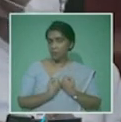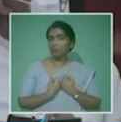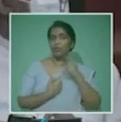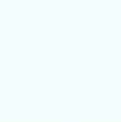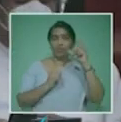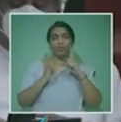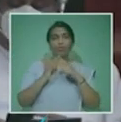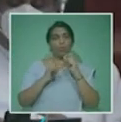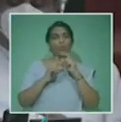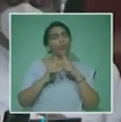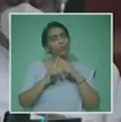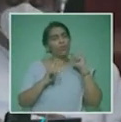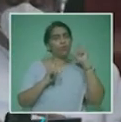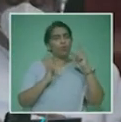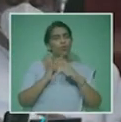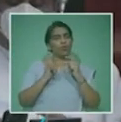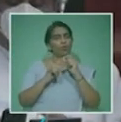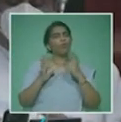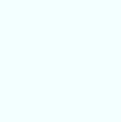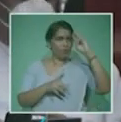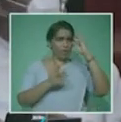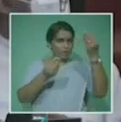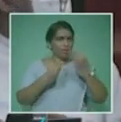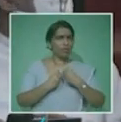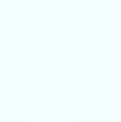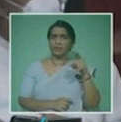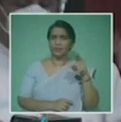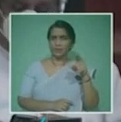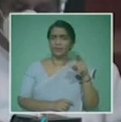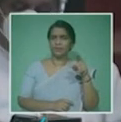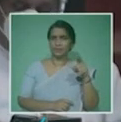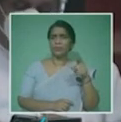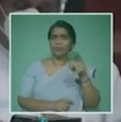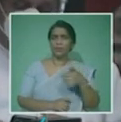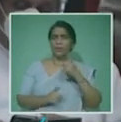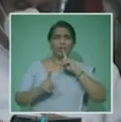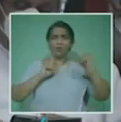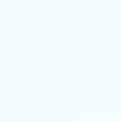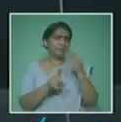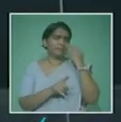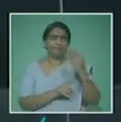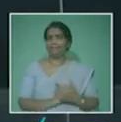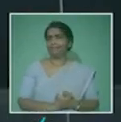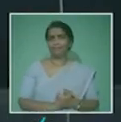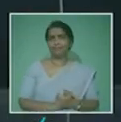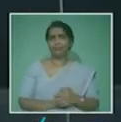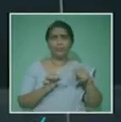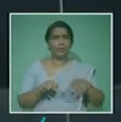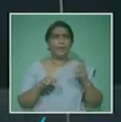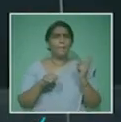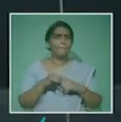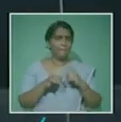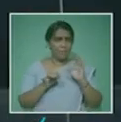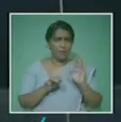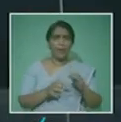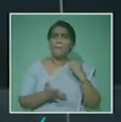කෝපයෙන් කෝපයක තමයි මොකද ඔබතුමා පොරොන්දු දාන මේ පාර්ලිමේන්තුවේ අපිට දෙනවයි කියලා you promised ඔබතුමා කාගේකවත් අහන්න ඕනේ ඒක අපිට දෙන්න මෙතන මේ ප්‍රශ්නයක් තියෙනවා